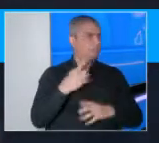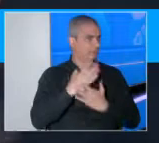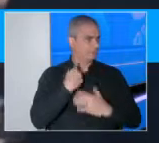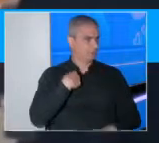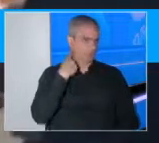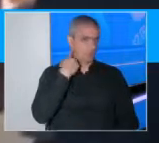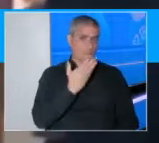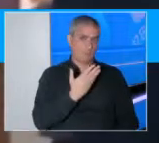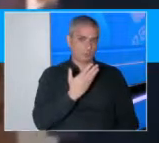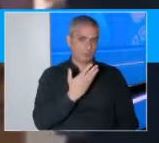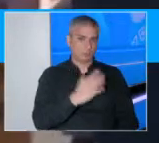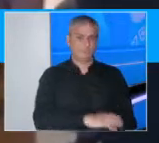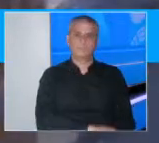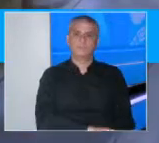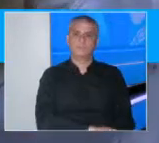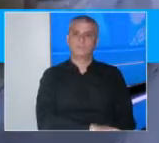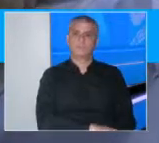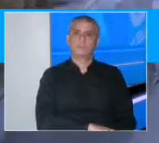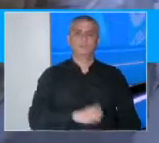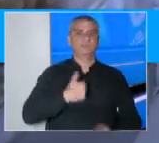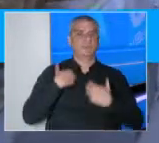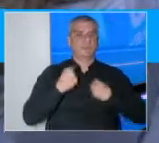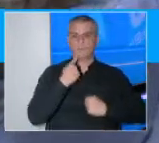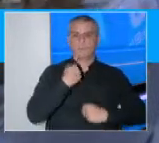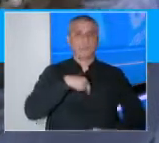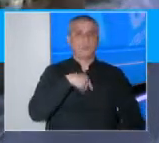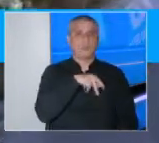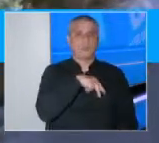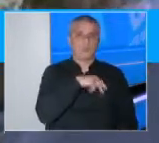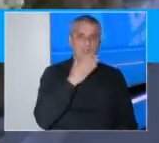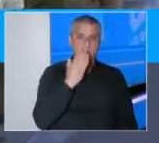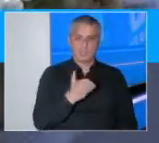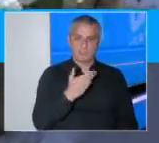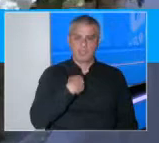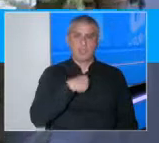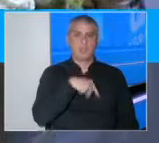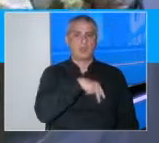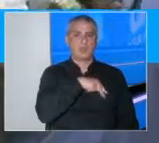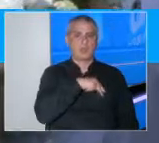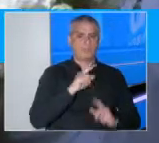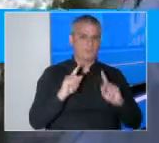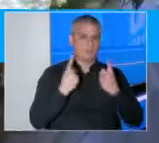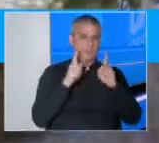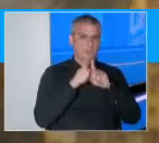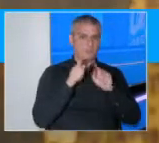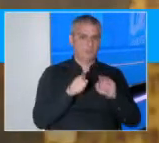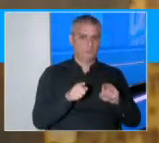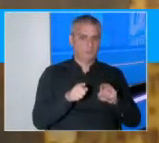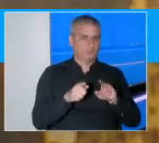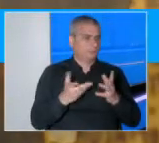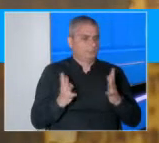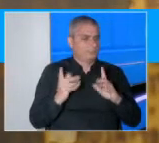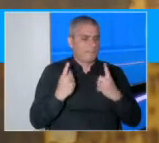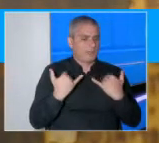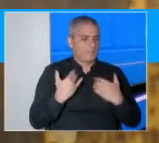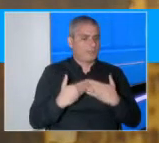כבר אתמול את מנכ״ל שר הביטחון אומר, אנחנו אחראים לזה, אנחנו אחראים לאירוע שכזה, אז מה